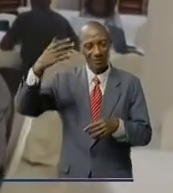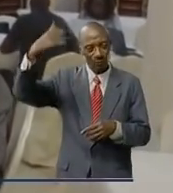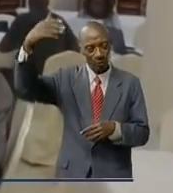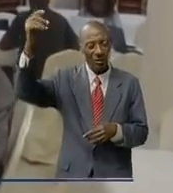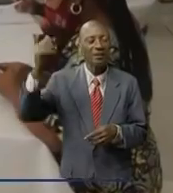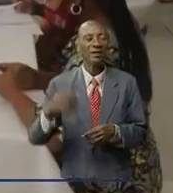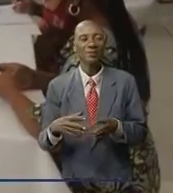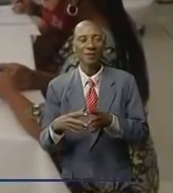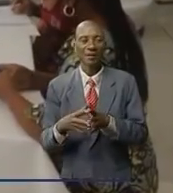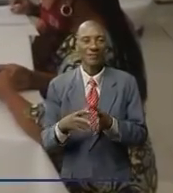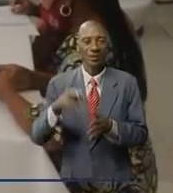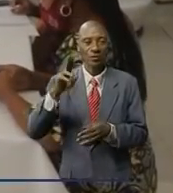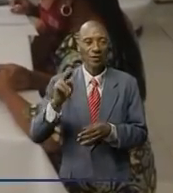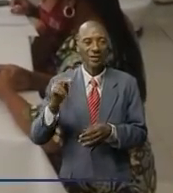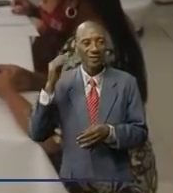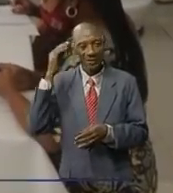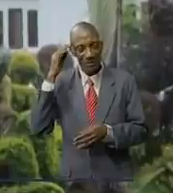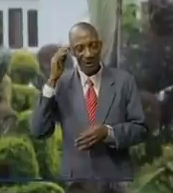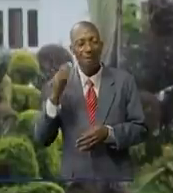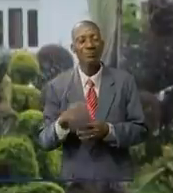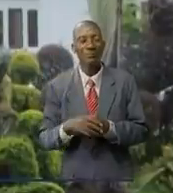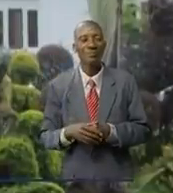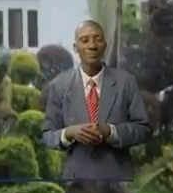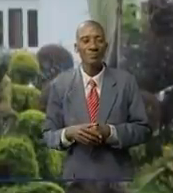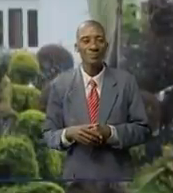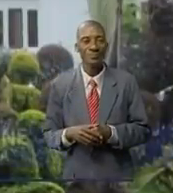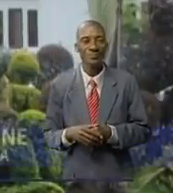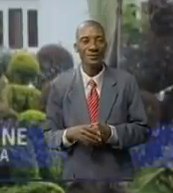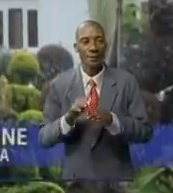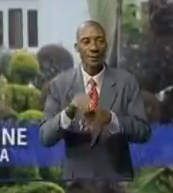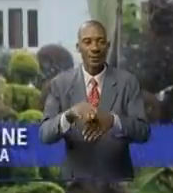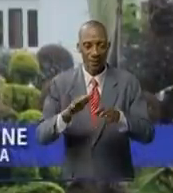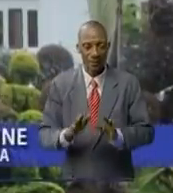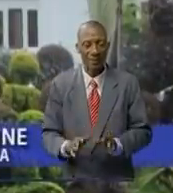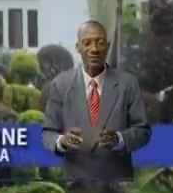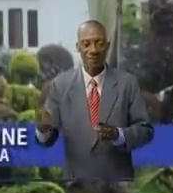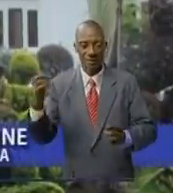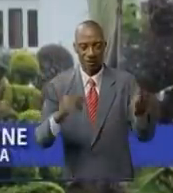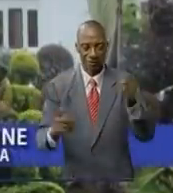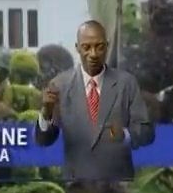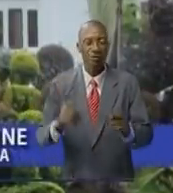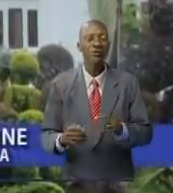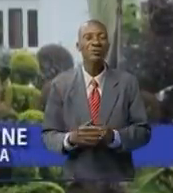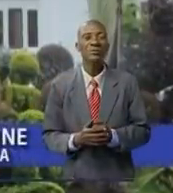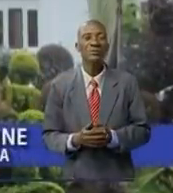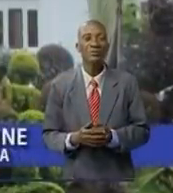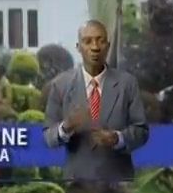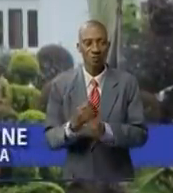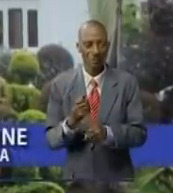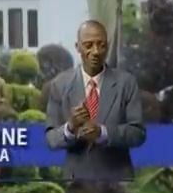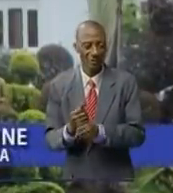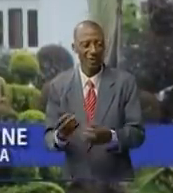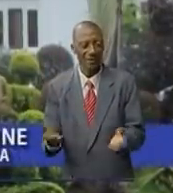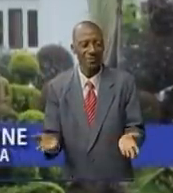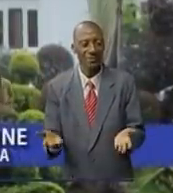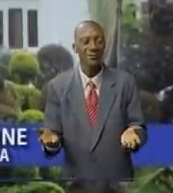existe encore, il ne faut pas mettre de côté sa lutte. Bon, les participants, ils ont déjà rempli nos attentes puisqu'ils sont extrêmement, justement, très engagés et vraiment,